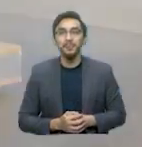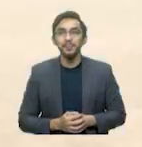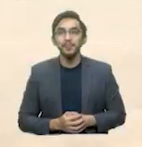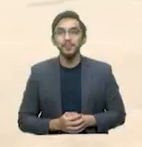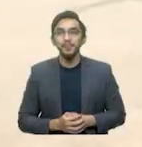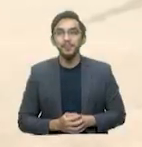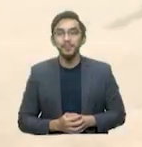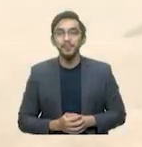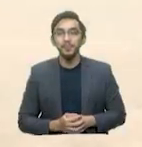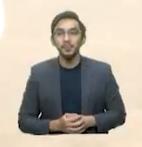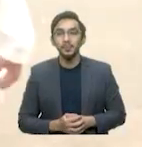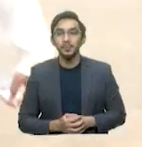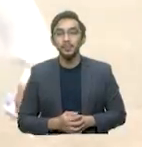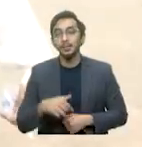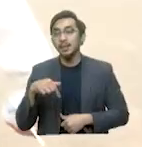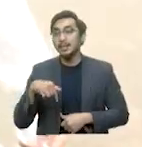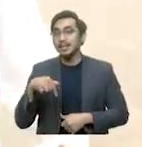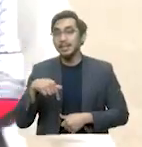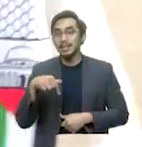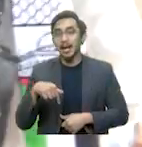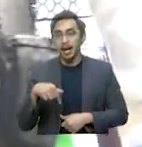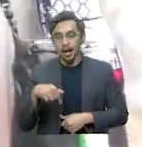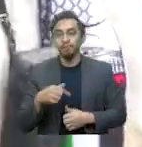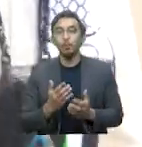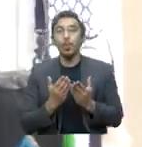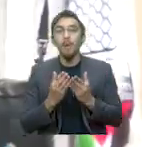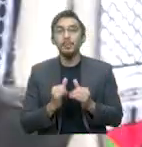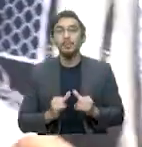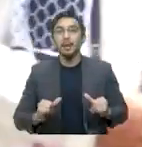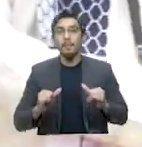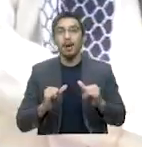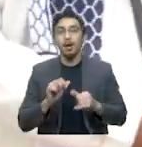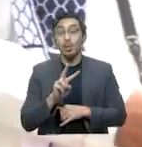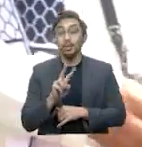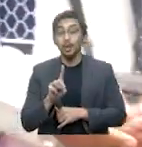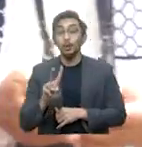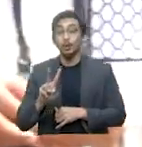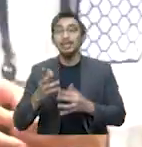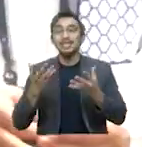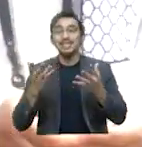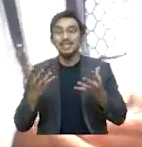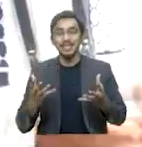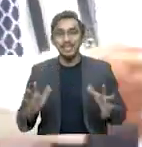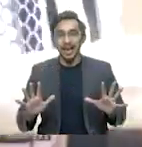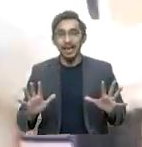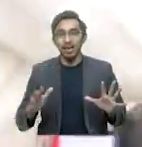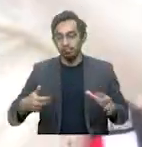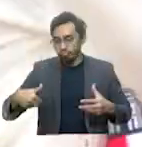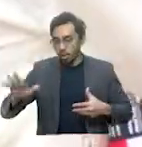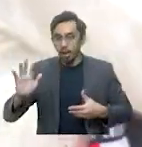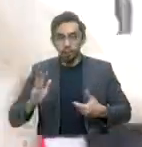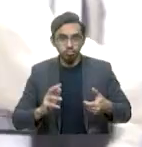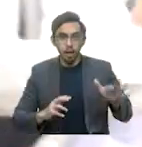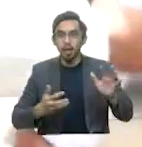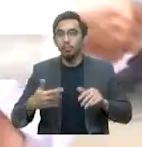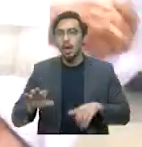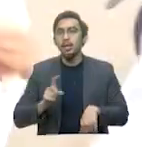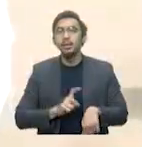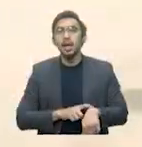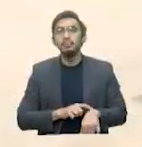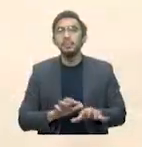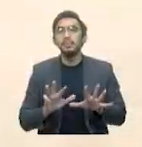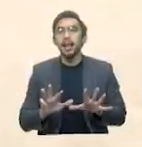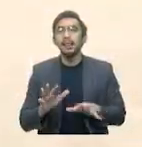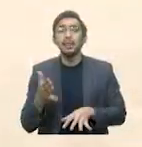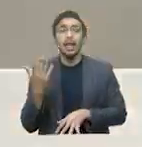Ya, saat ini untuk aksi Munajat 212 sudah selesai dilaksanakan dan massa sudah membubarkan diri sejak jam 9 pagi tadi.